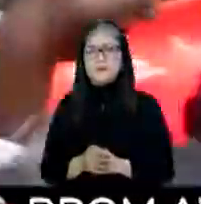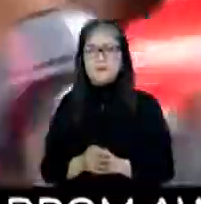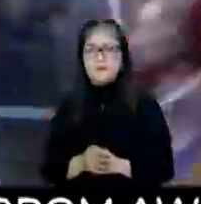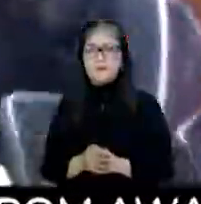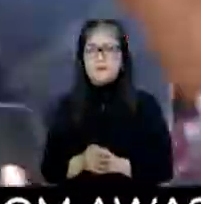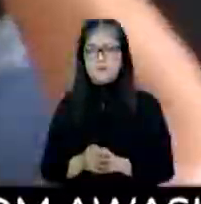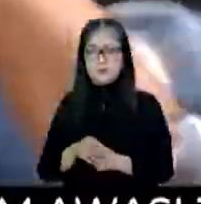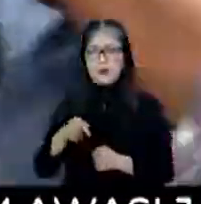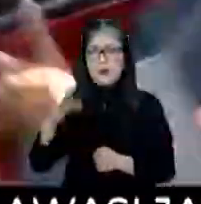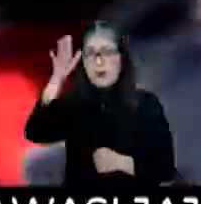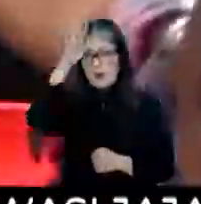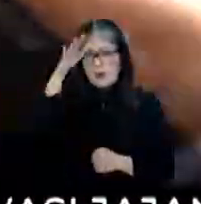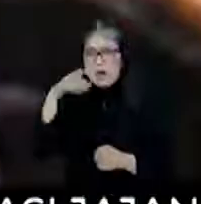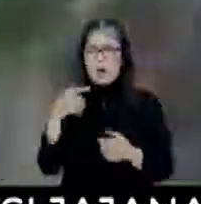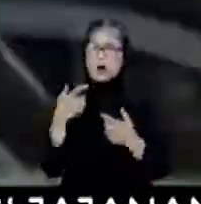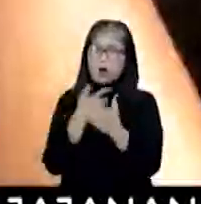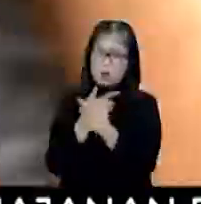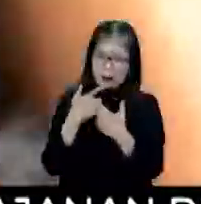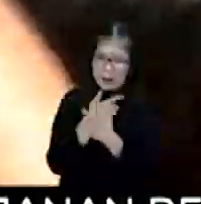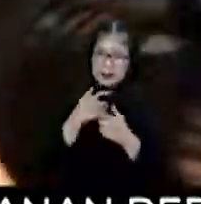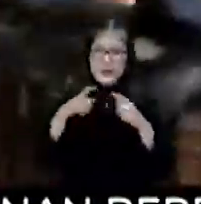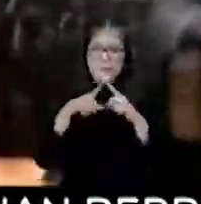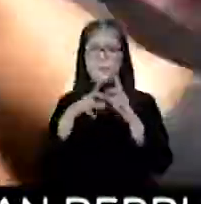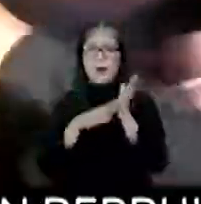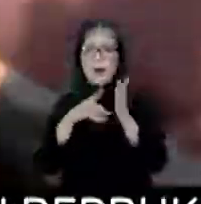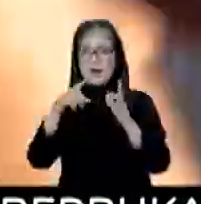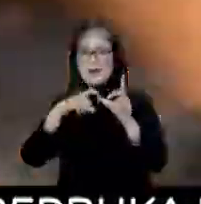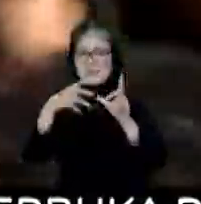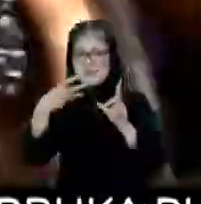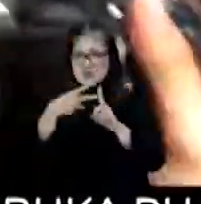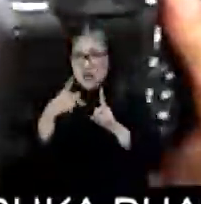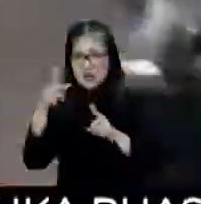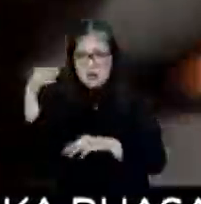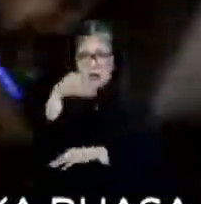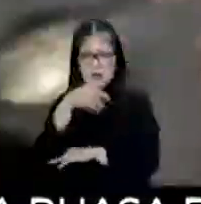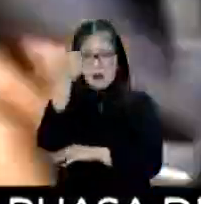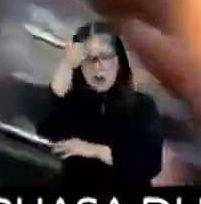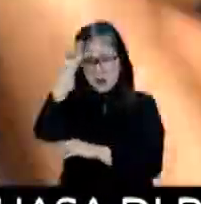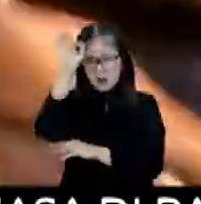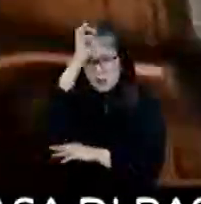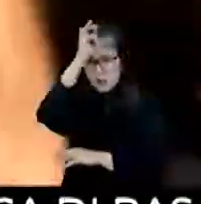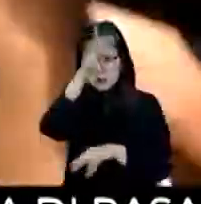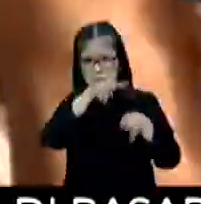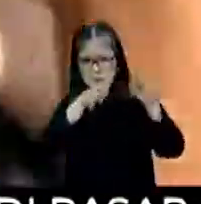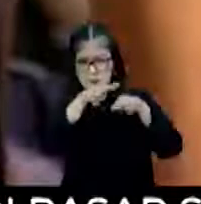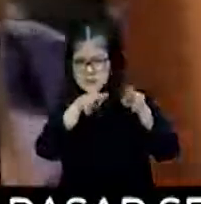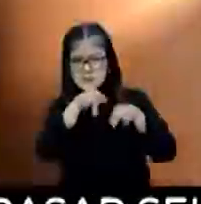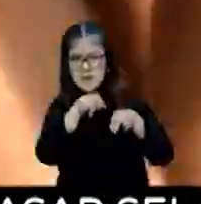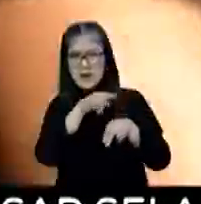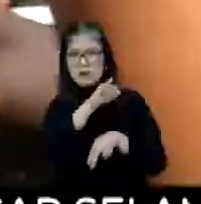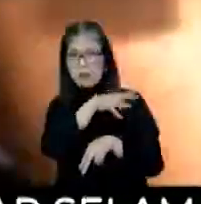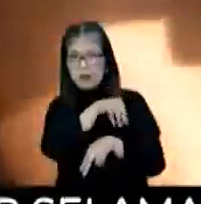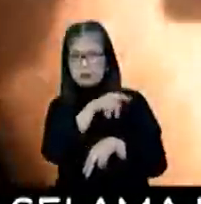Komika Marcel Widianto diperiksa di Direktorat Kriminal Umum Polda Metro Jaya. Selama diperiksa 4 jam, Marcel mengungkapkan alasan membeli